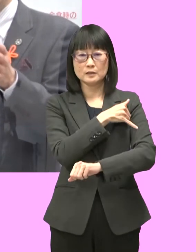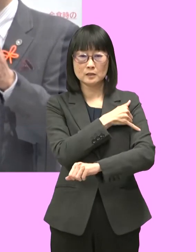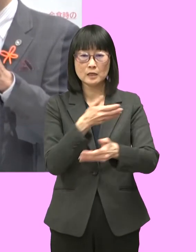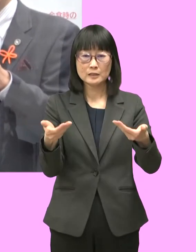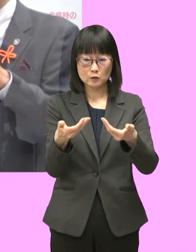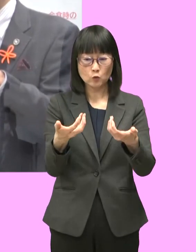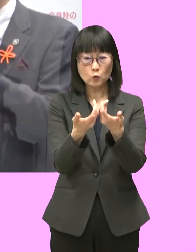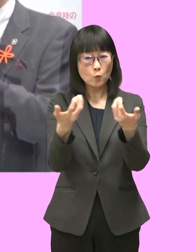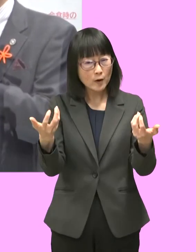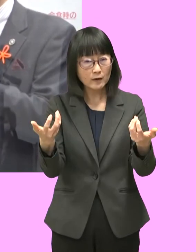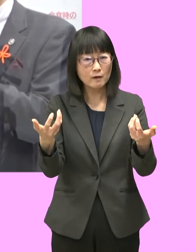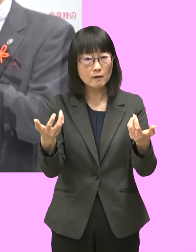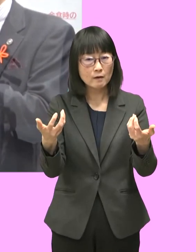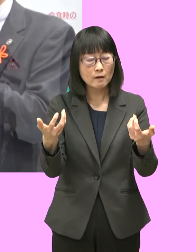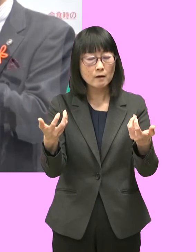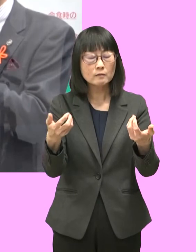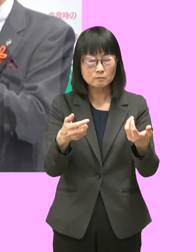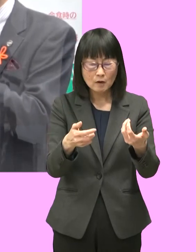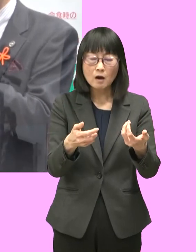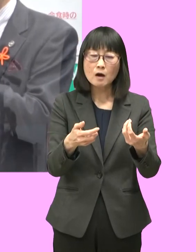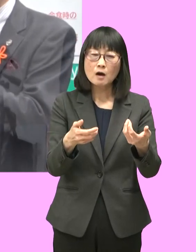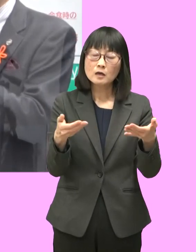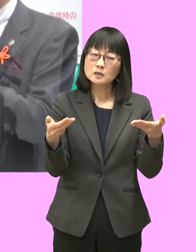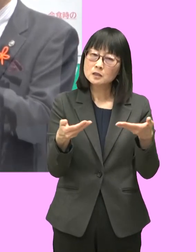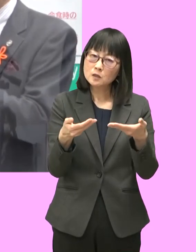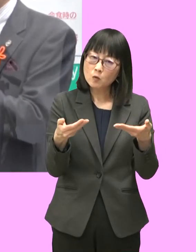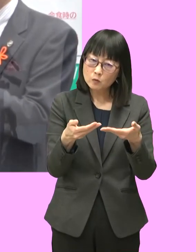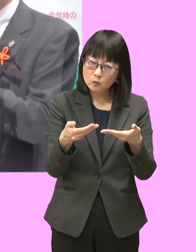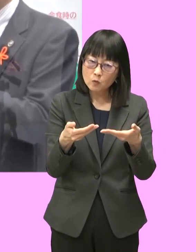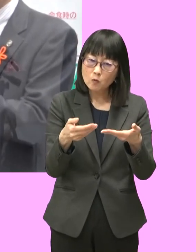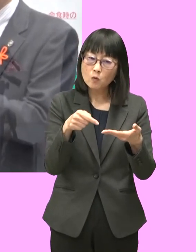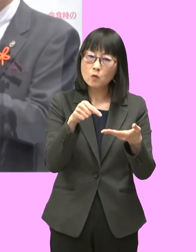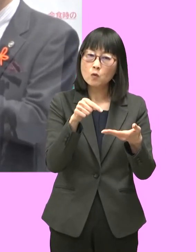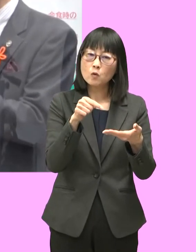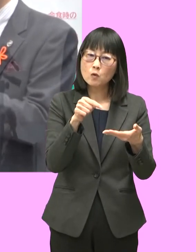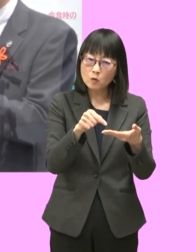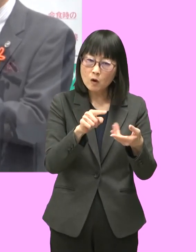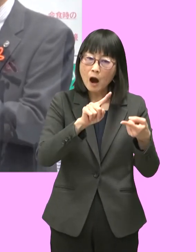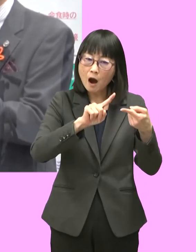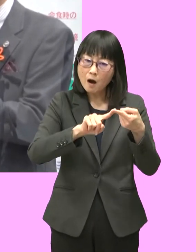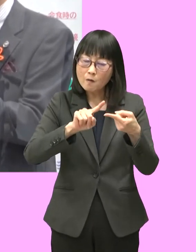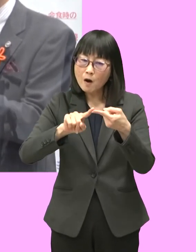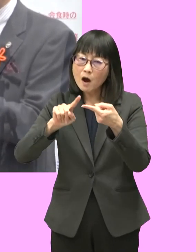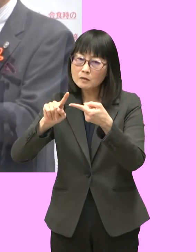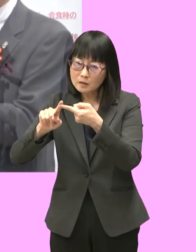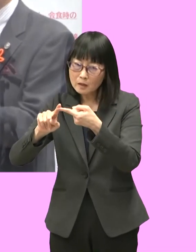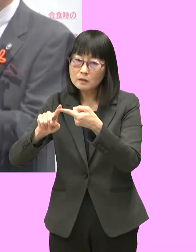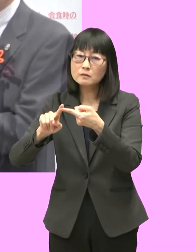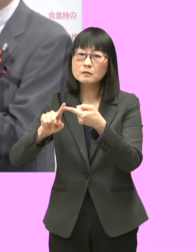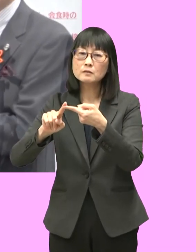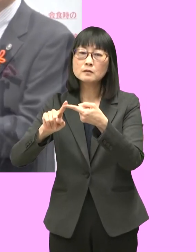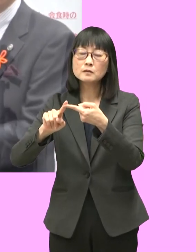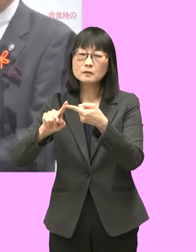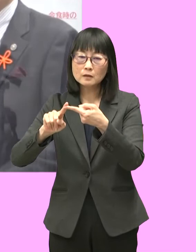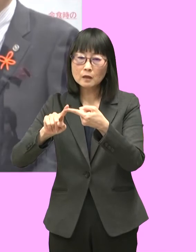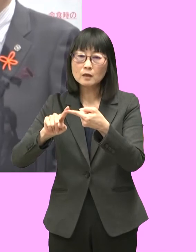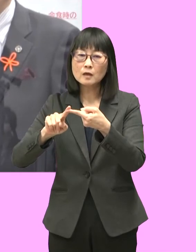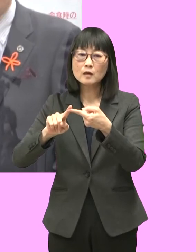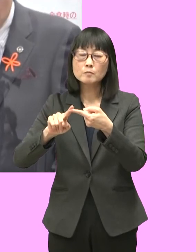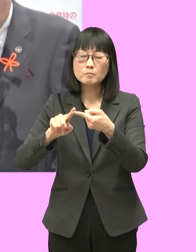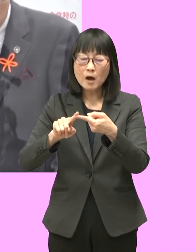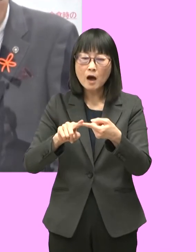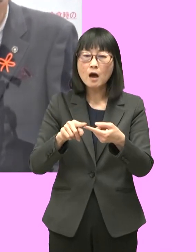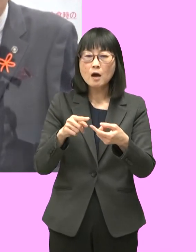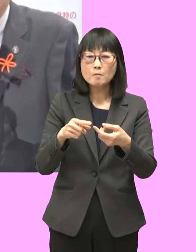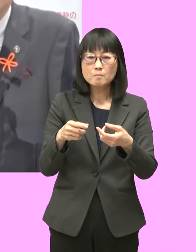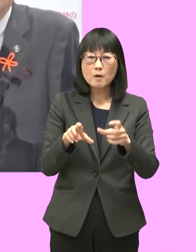作業の中で、なんて言うんでしょうかね、そういう、作業的な単純作業的な部分を応援職員がやる